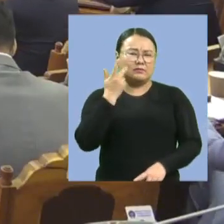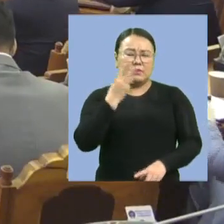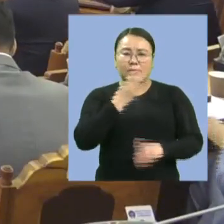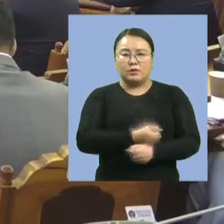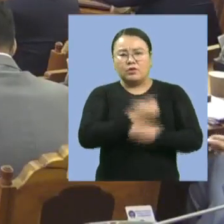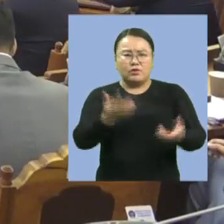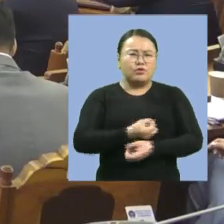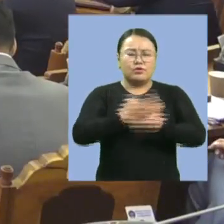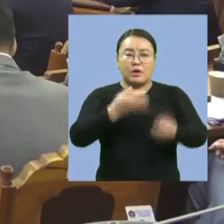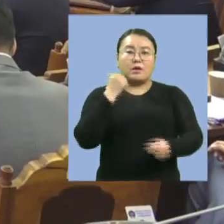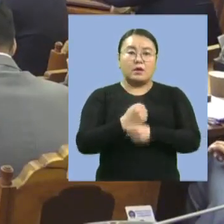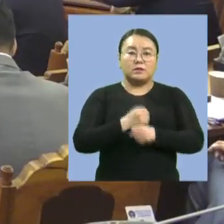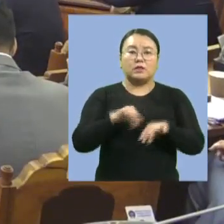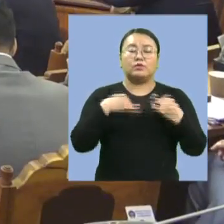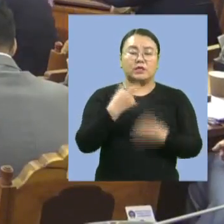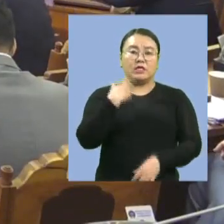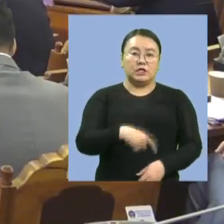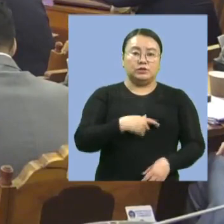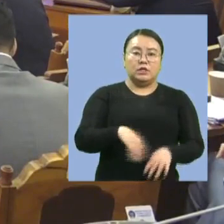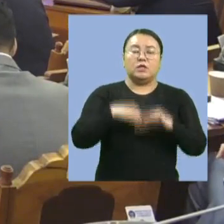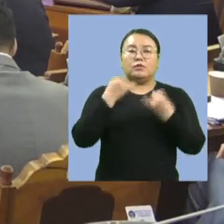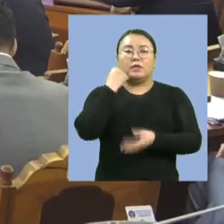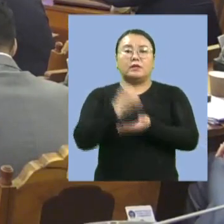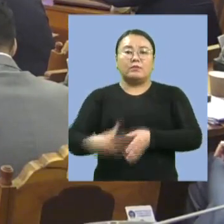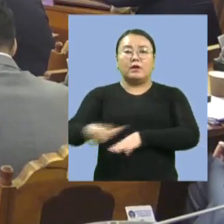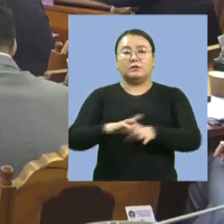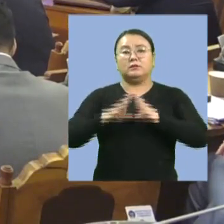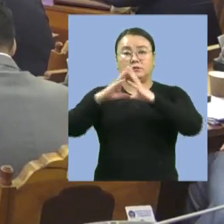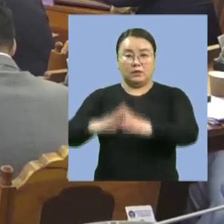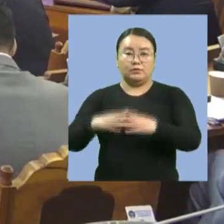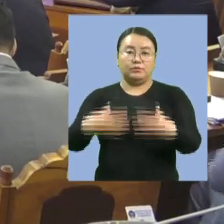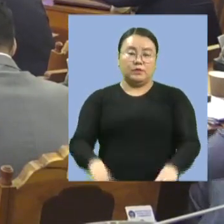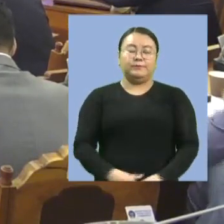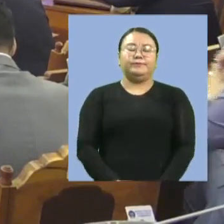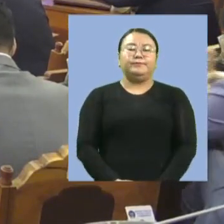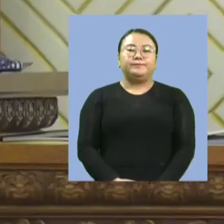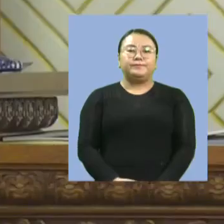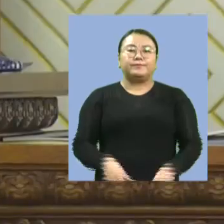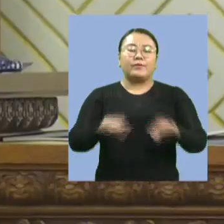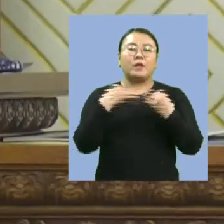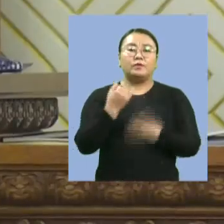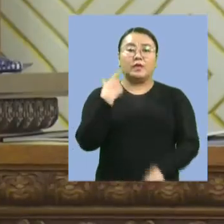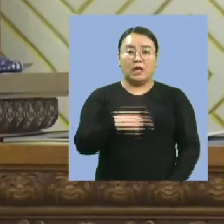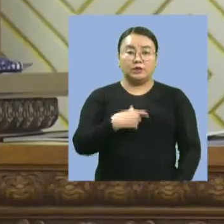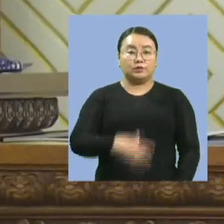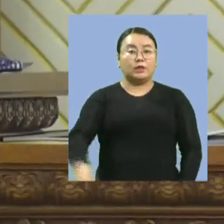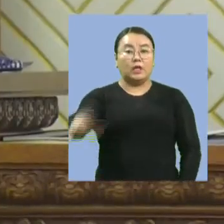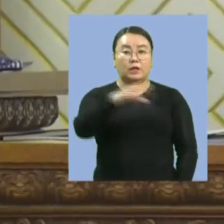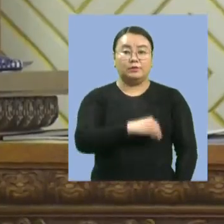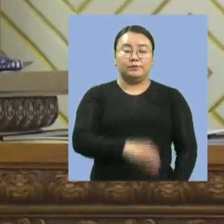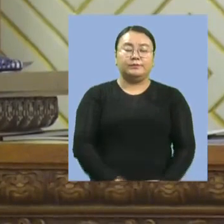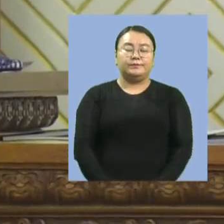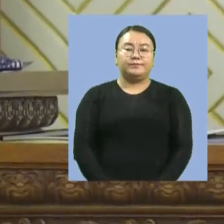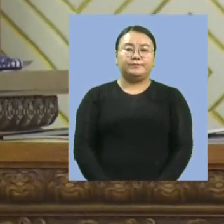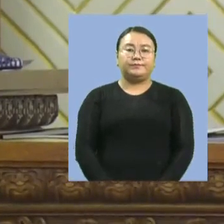дамжуулан мэдээлэлээр тогтмол хангаж ажиллахыг улсын хурлын гишүүд улсын хурлын тамгын газарт үүрэг боллоо. Улсын хурлын гишүүдээ